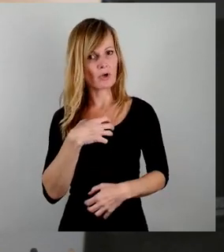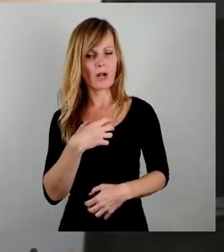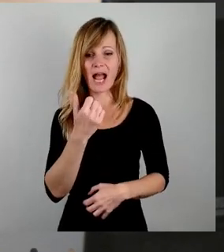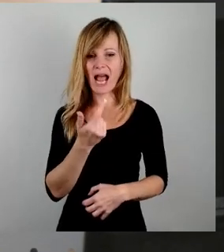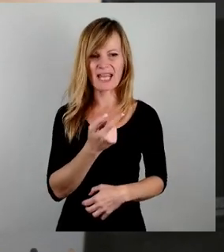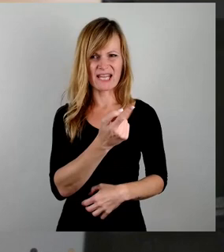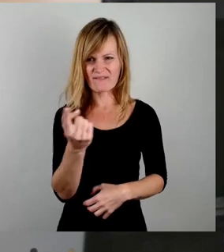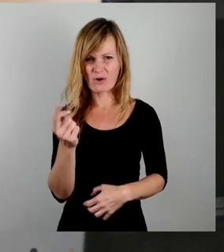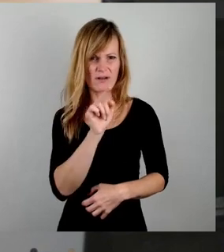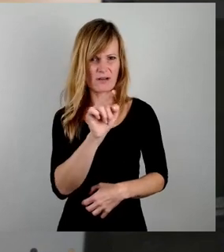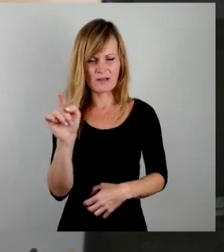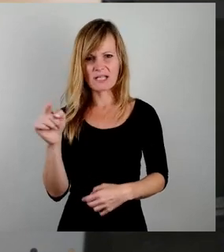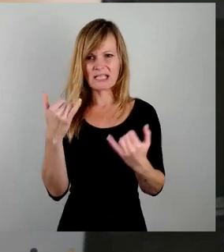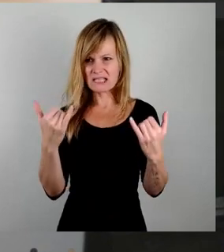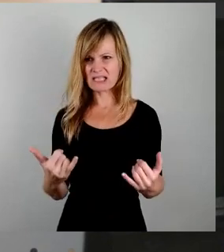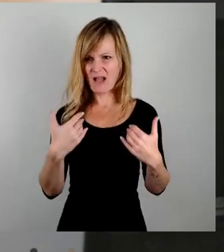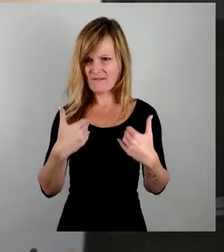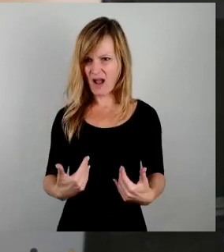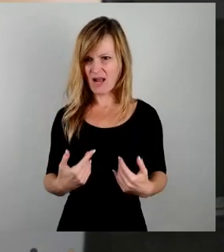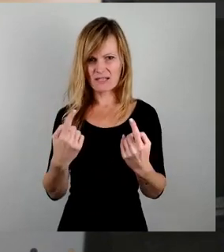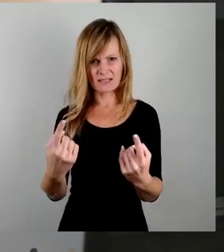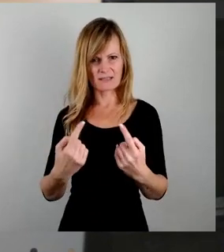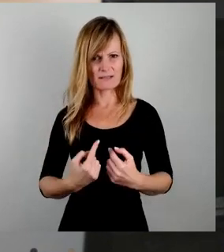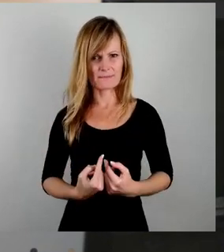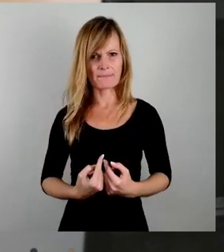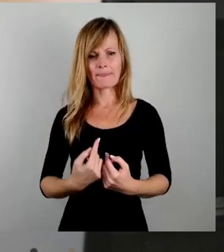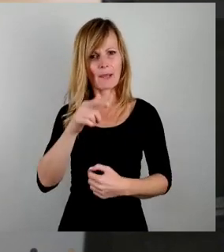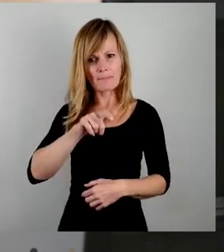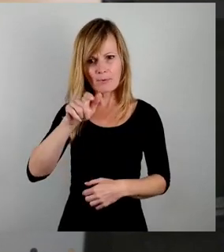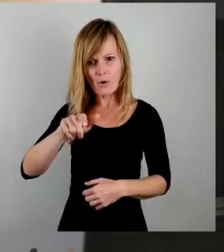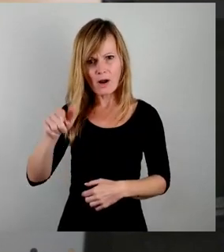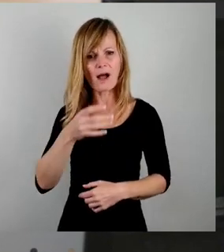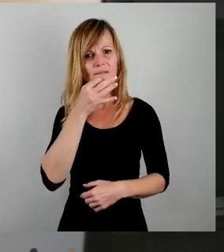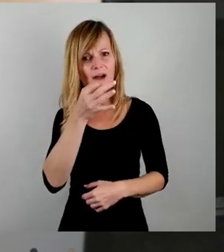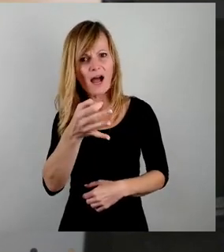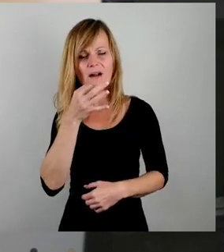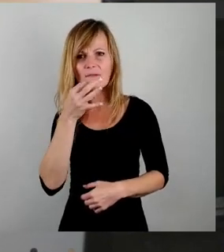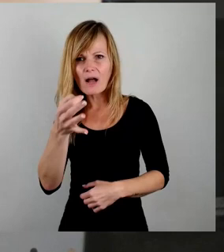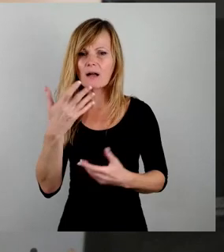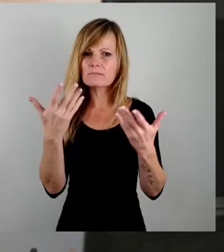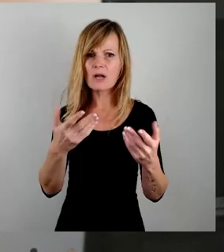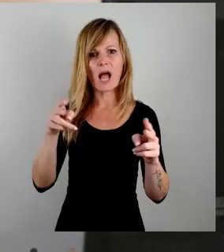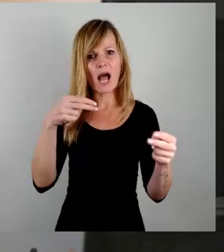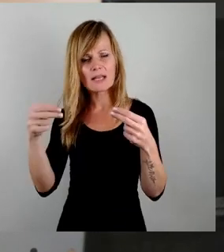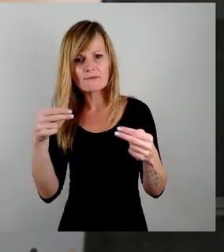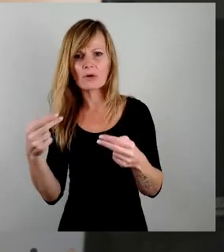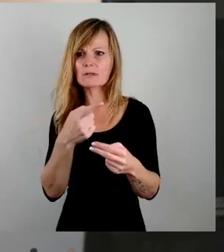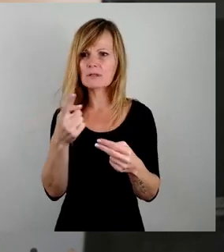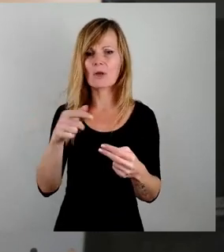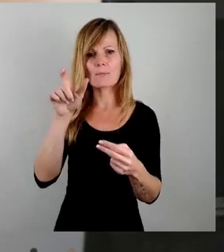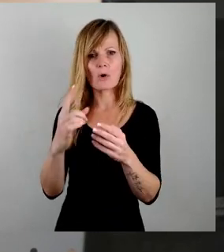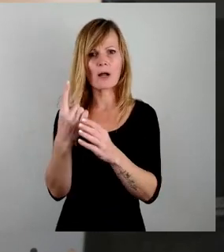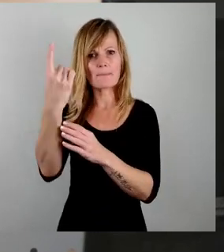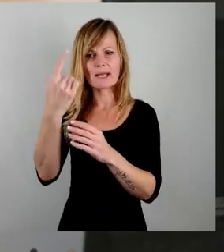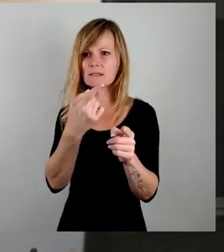Ihnen sich hier verhalten, währenddessen ihr Bürger Fragen stellen und die Antworten durch die entsprechenden Bürgermeister erteilt